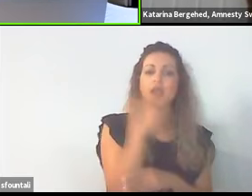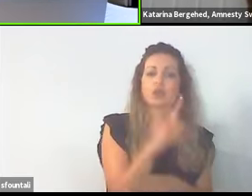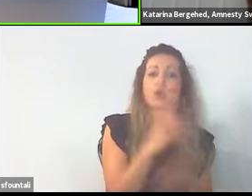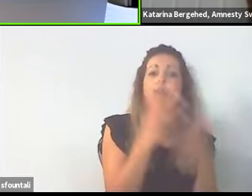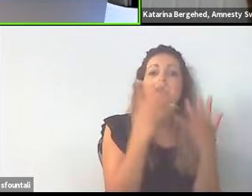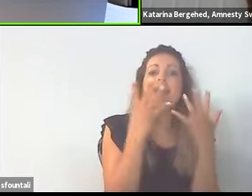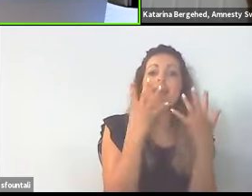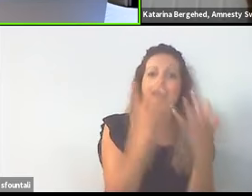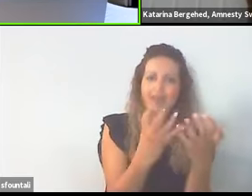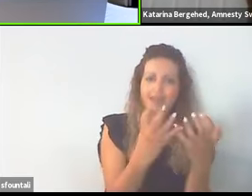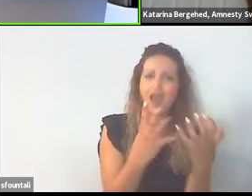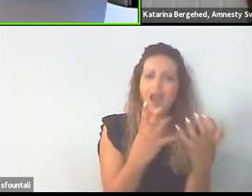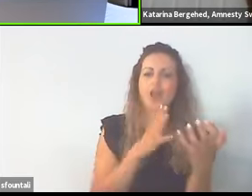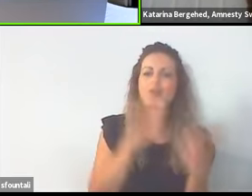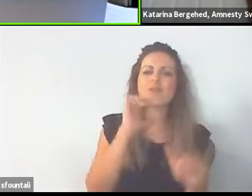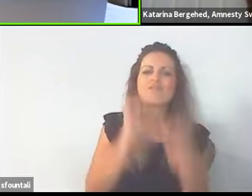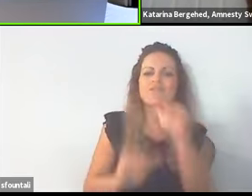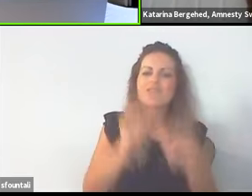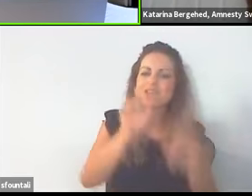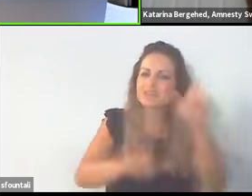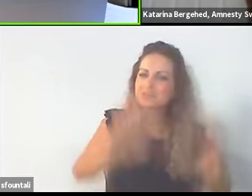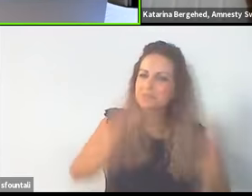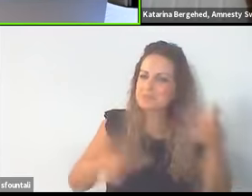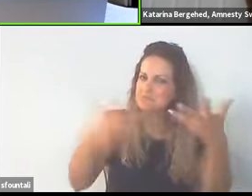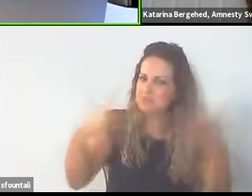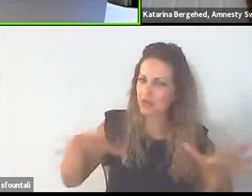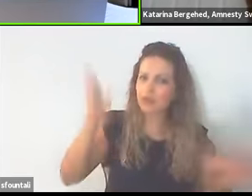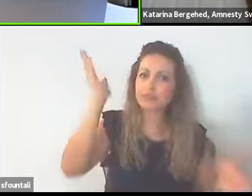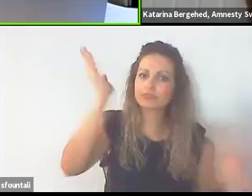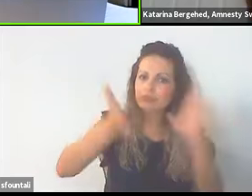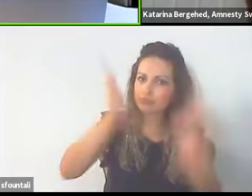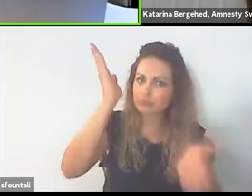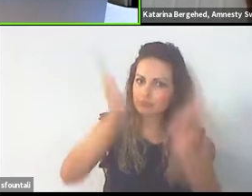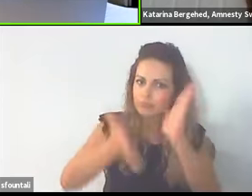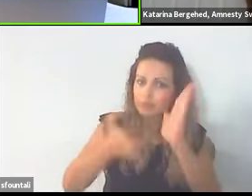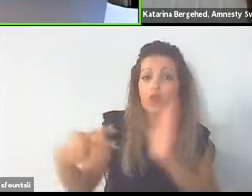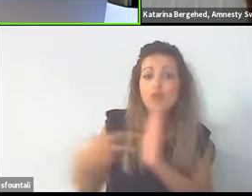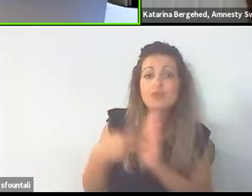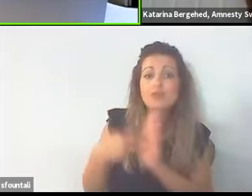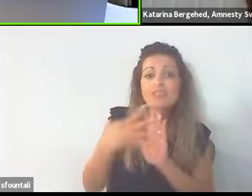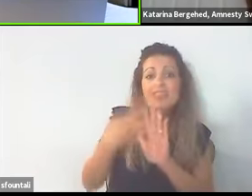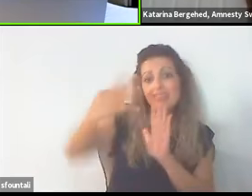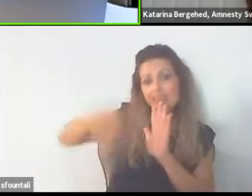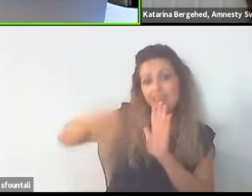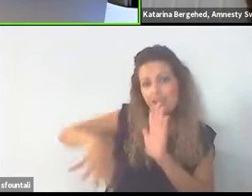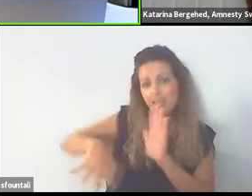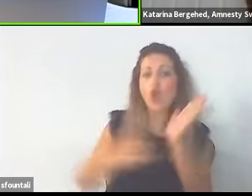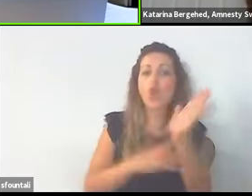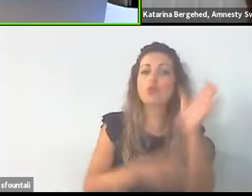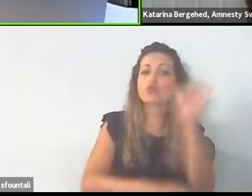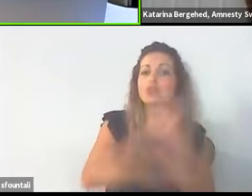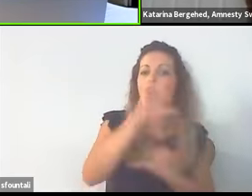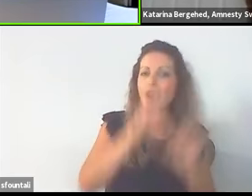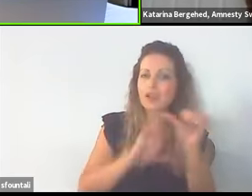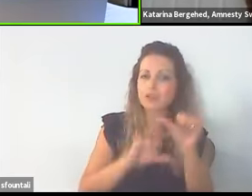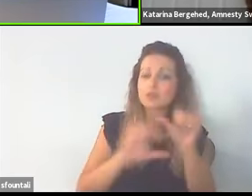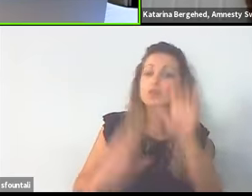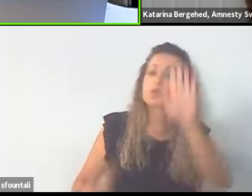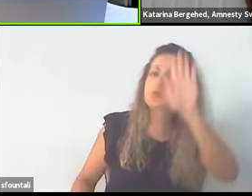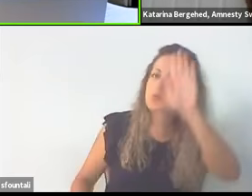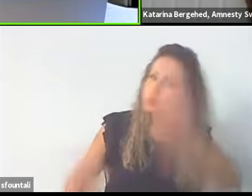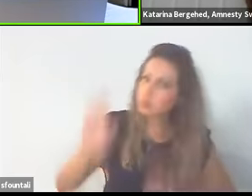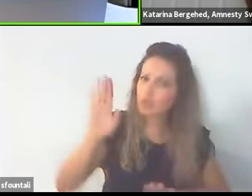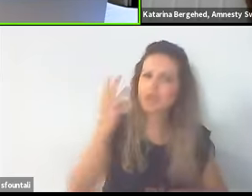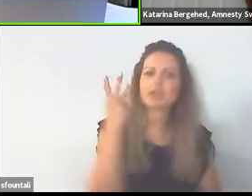καταδίκες βιαστών και το 2019 μετά την αλλαγή της νομοθεσίας ήταν 333, το